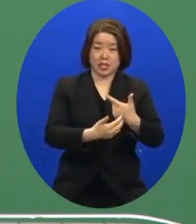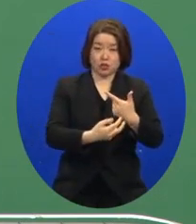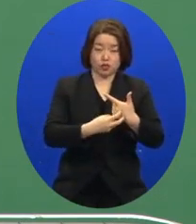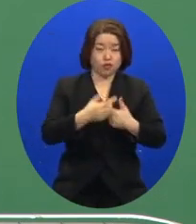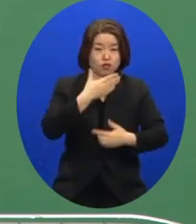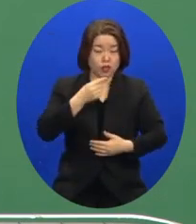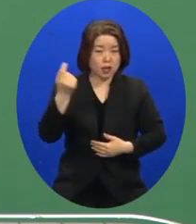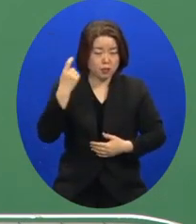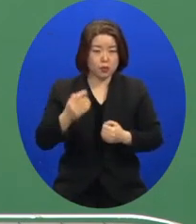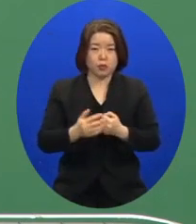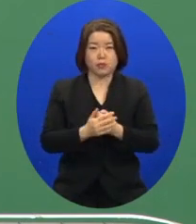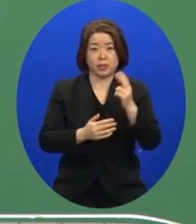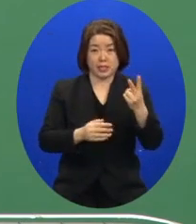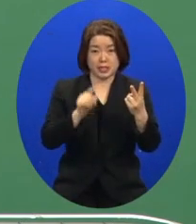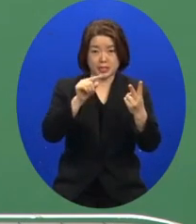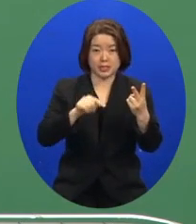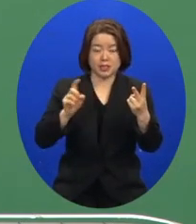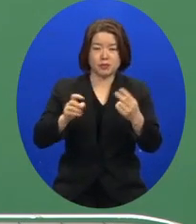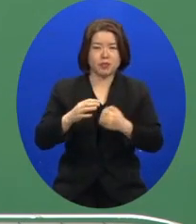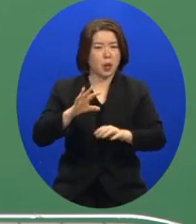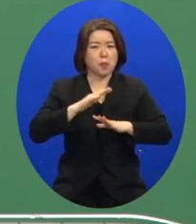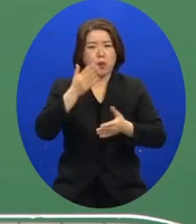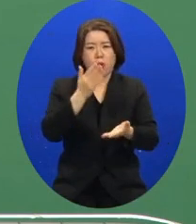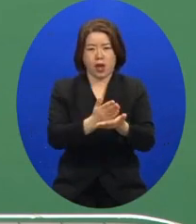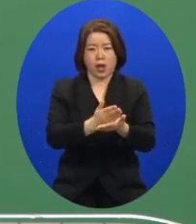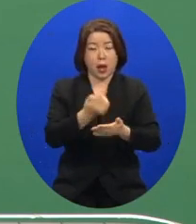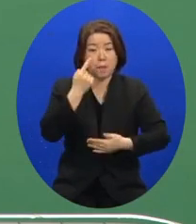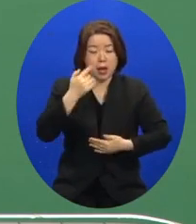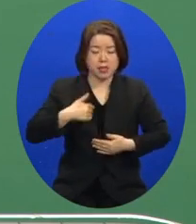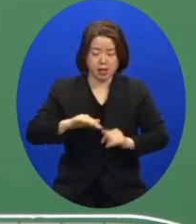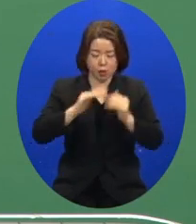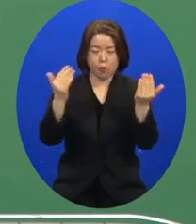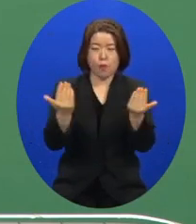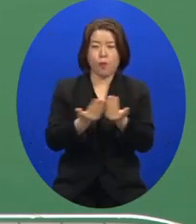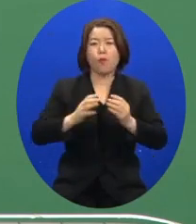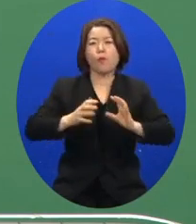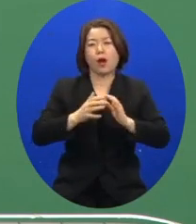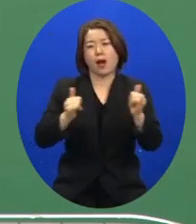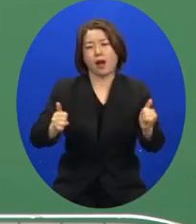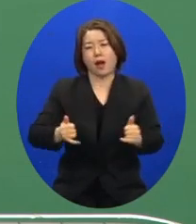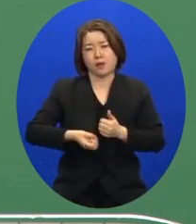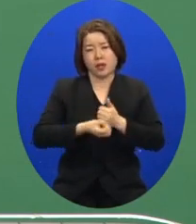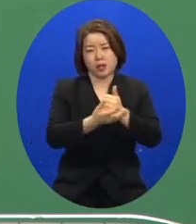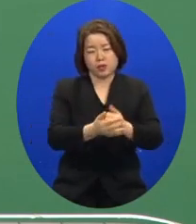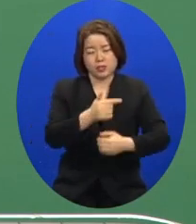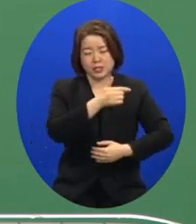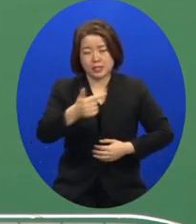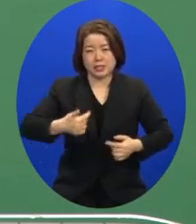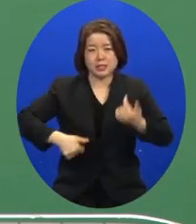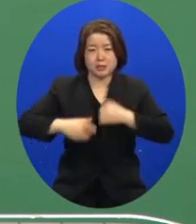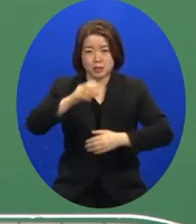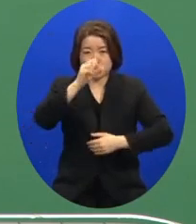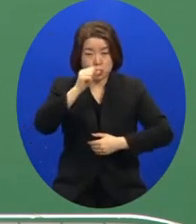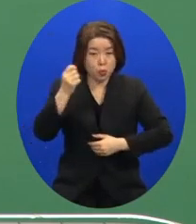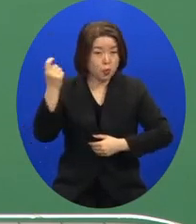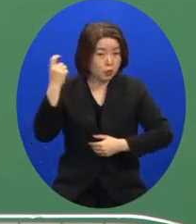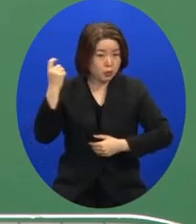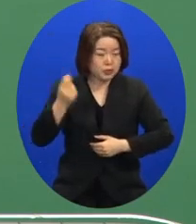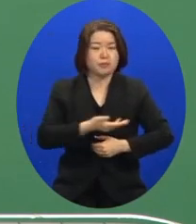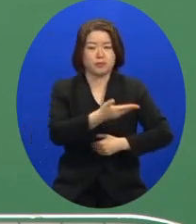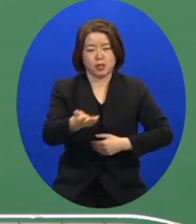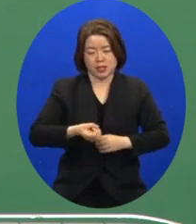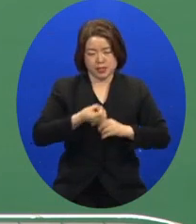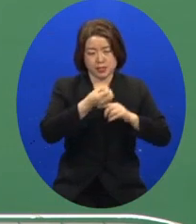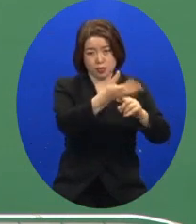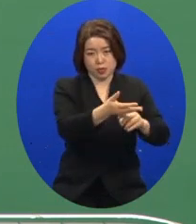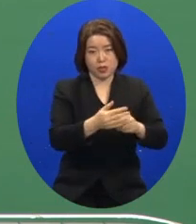두려워 무서워하지 말라. 보라, 내가 온 백성에게 미칠 큰 기쁨의 좋은 소식을 너에게